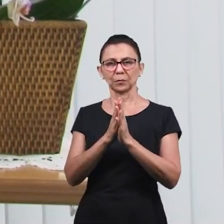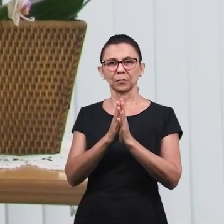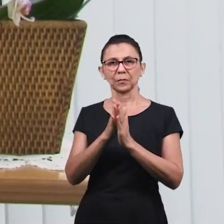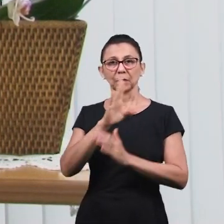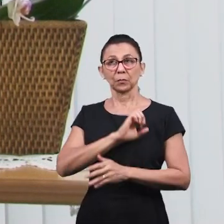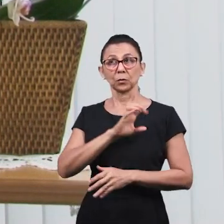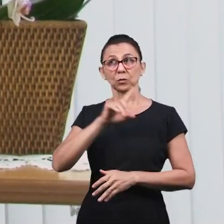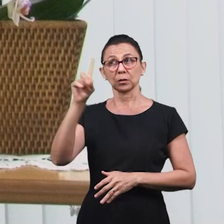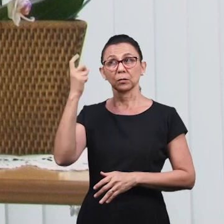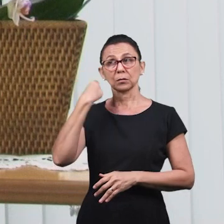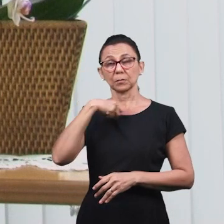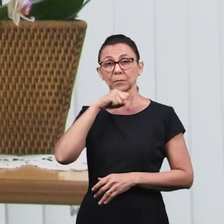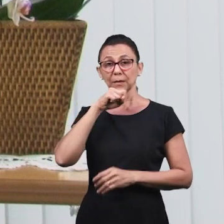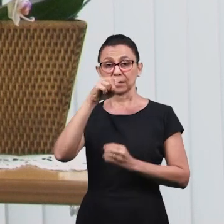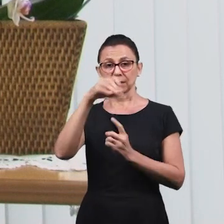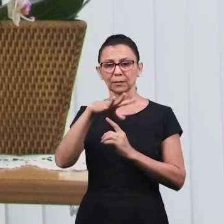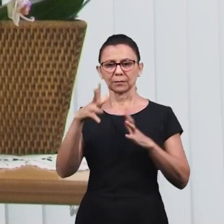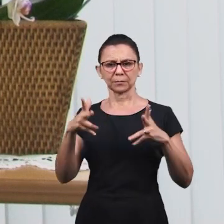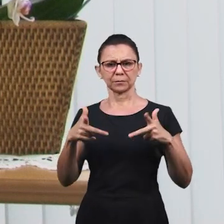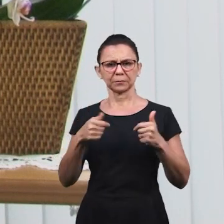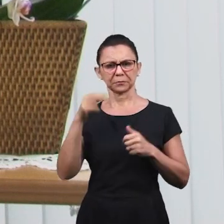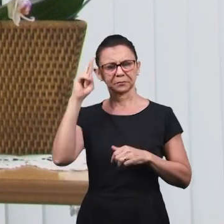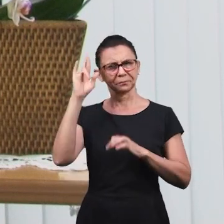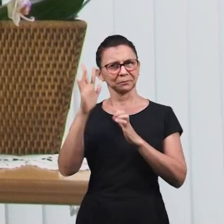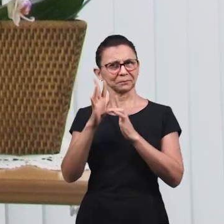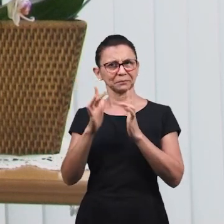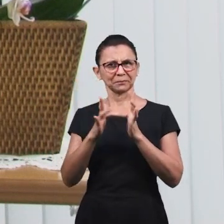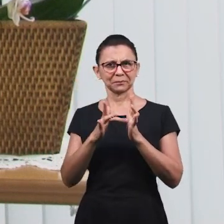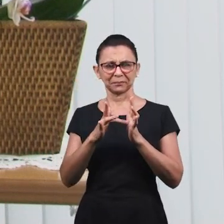que l'amour de Dieu, la grâce merveilleuse